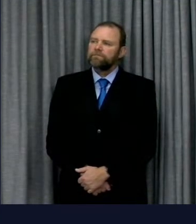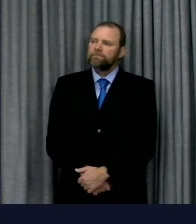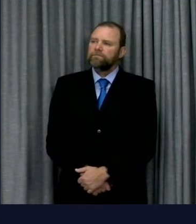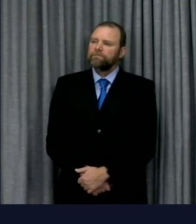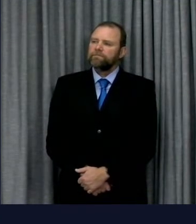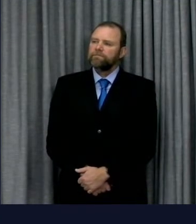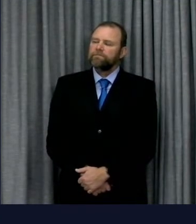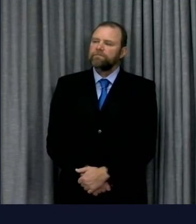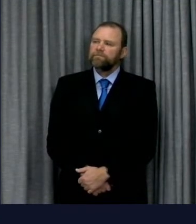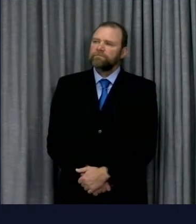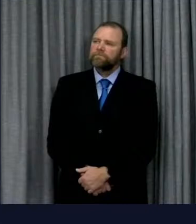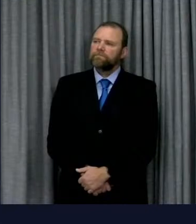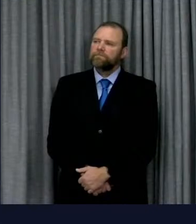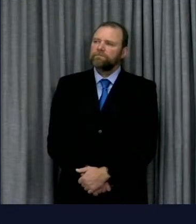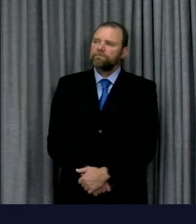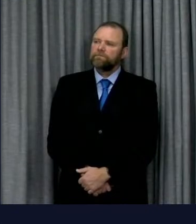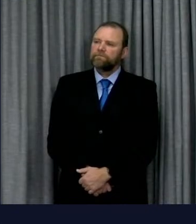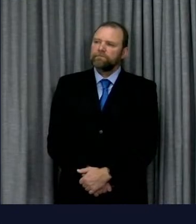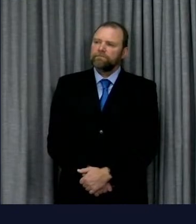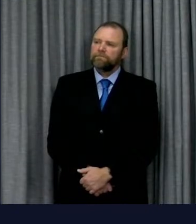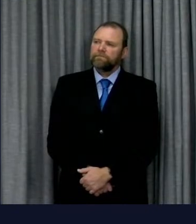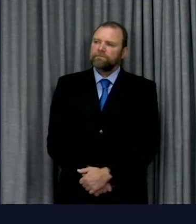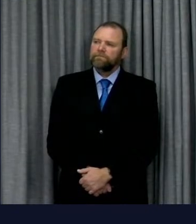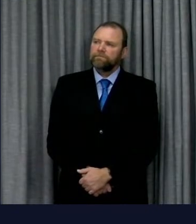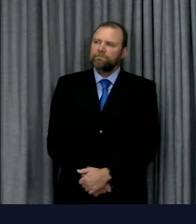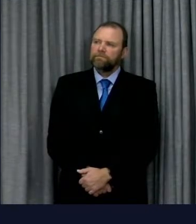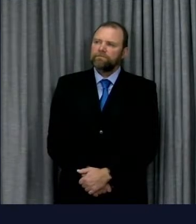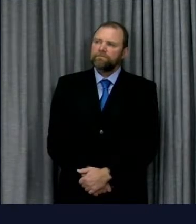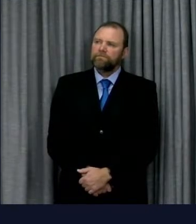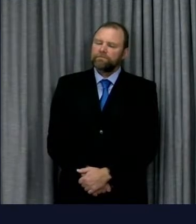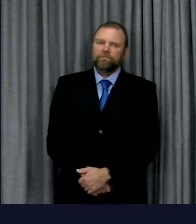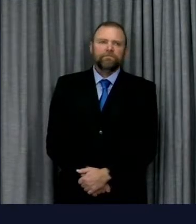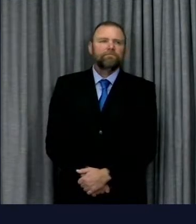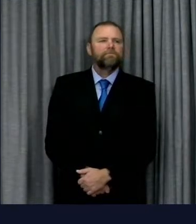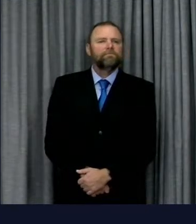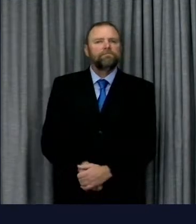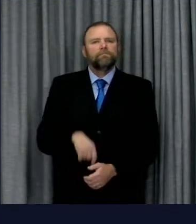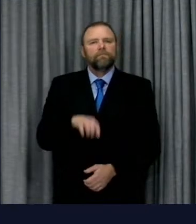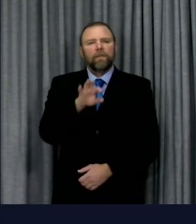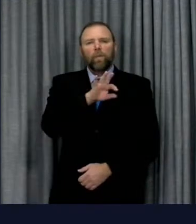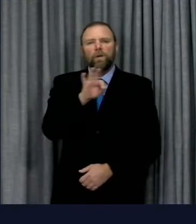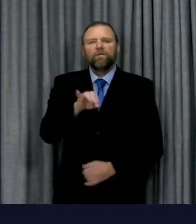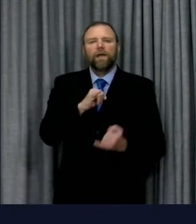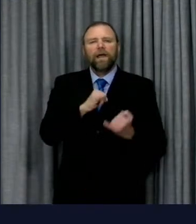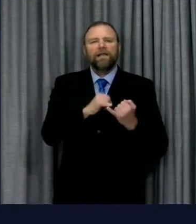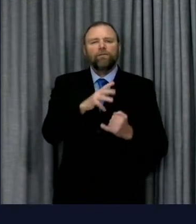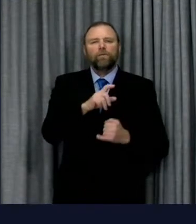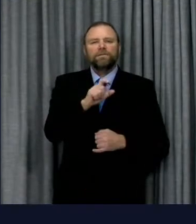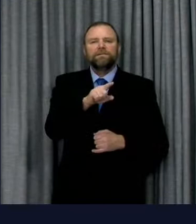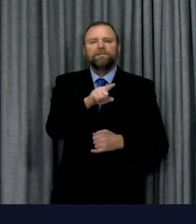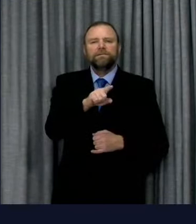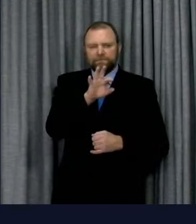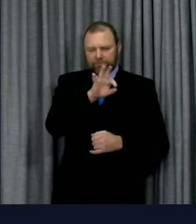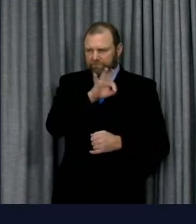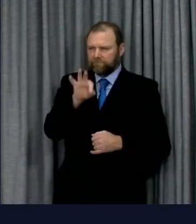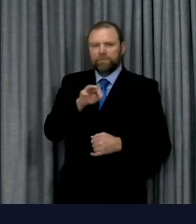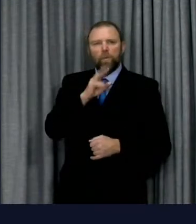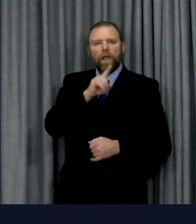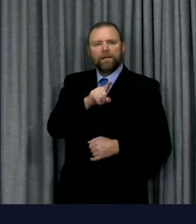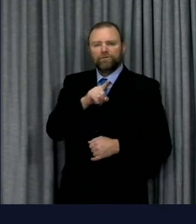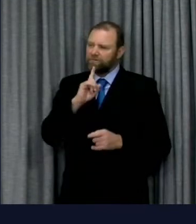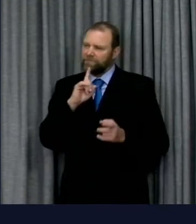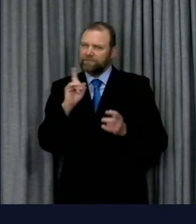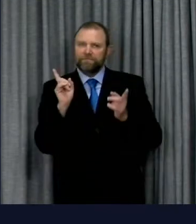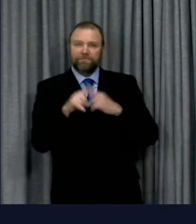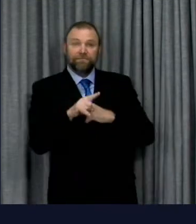lai heb cyfyngiadau, ond llwybr arall ble os mae rhywbeth ni ddim yn disgwyl yn digwydd,